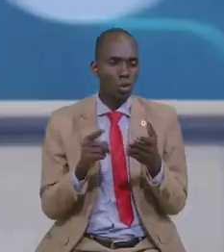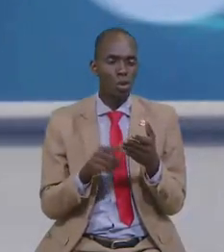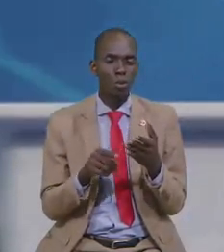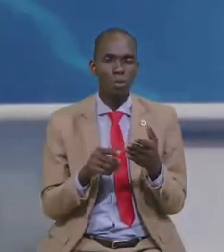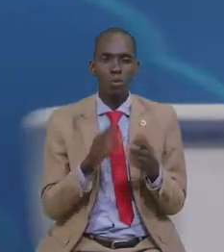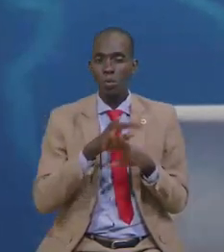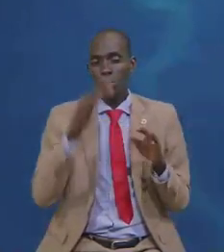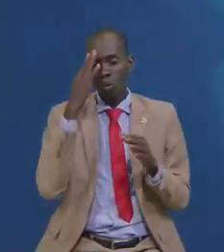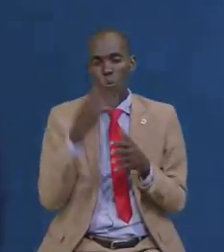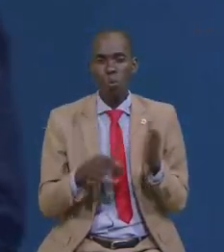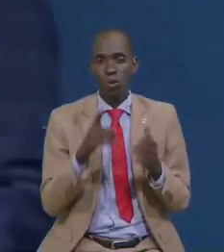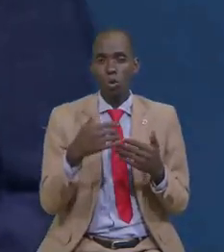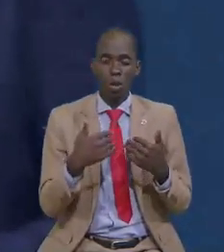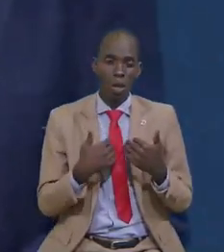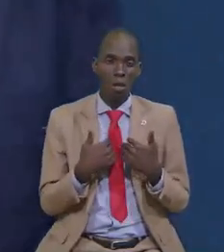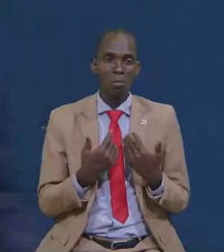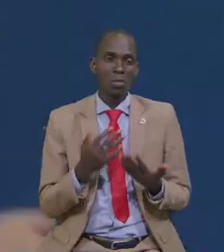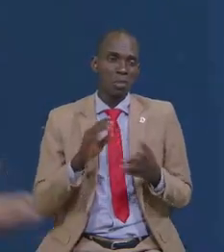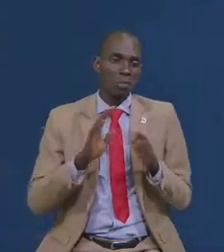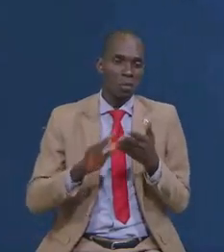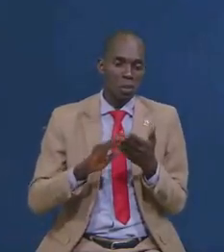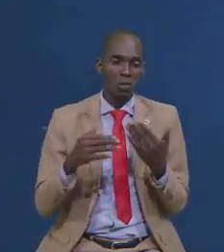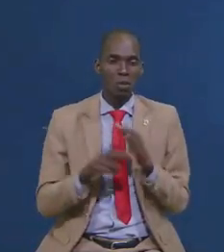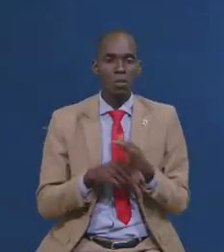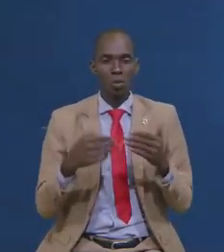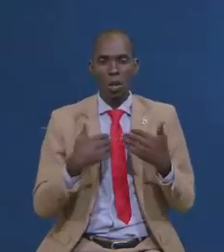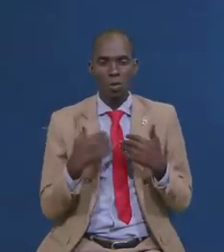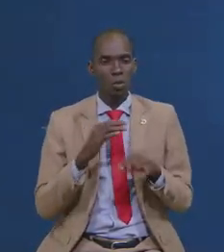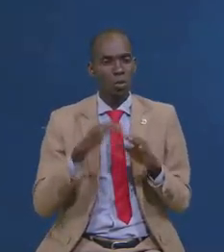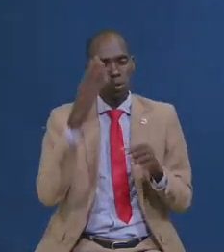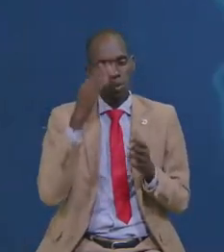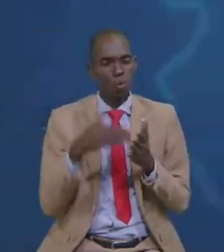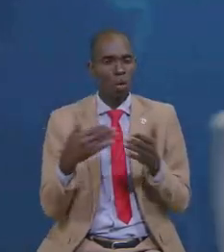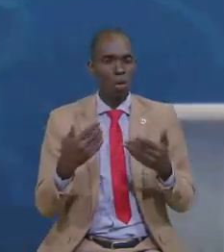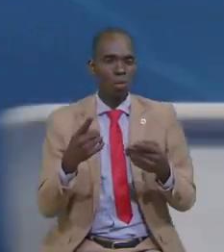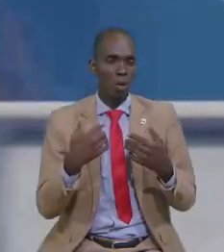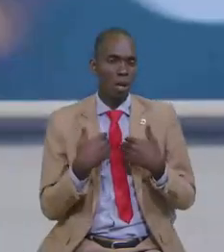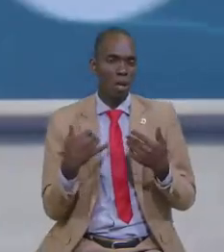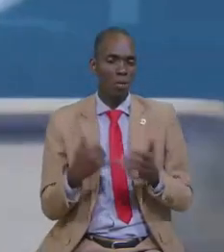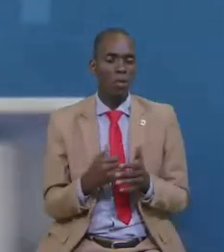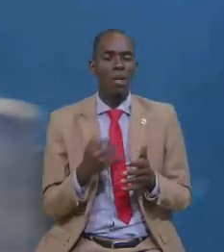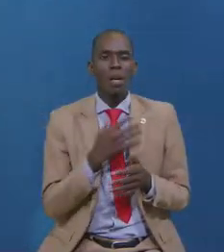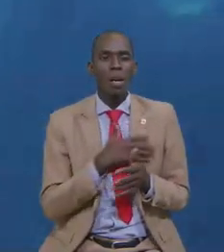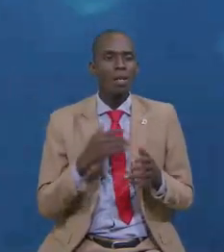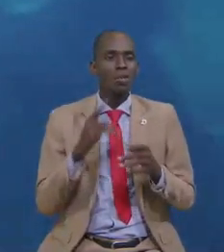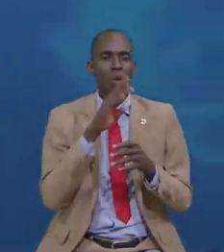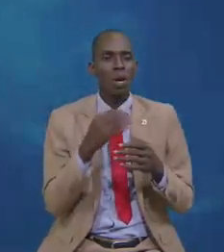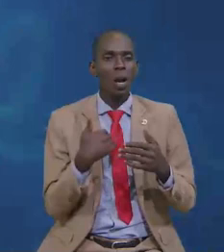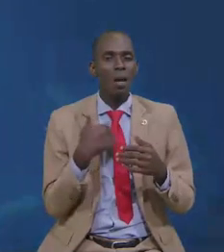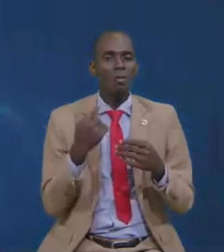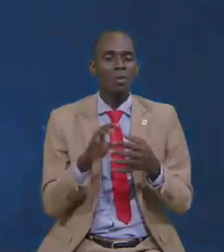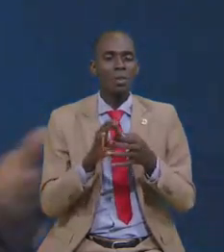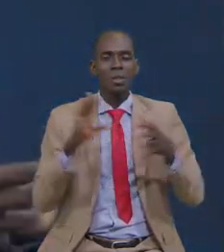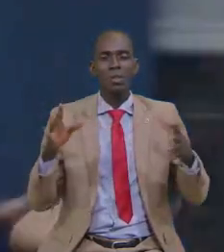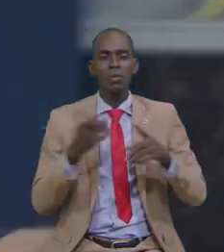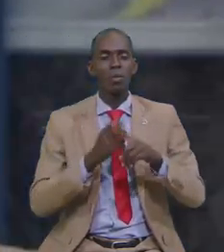Vous avez la délivrance, vous ne savez pas que vous en avez. Vous avez le pardon, vous ne savez pas que vous en avez. Vous avez la libération